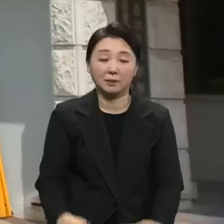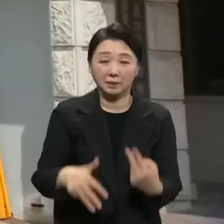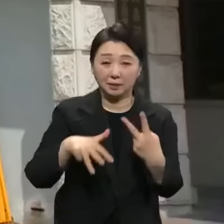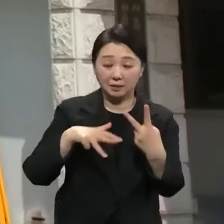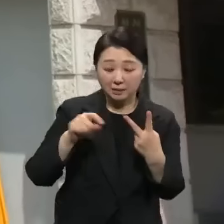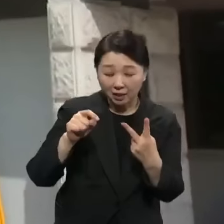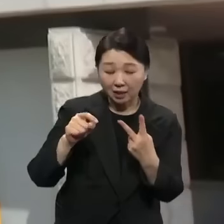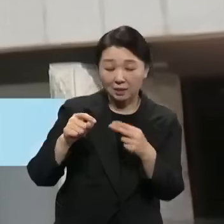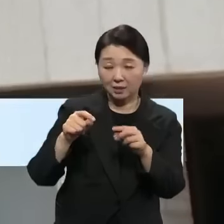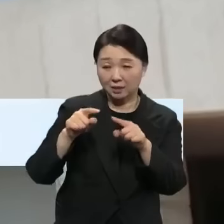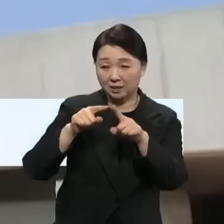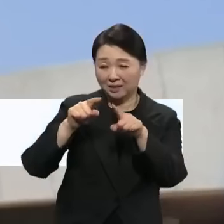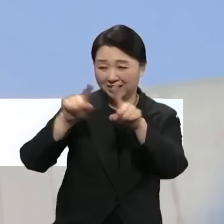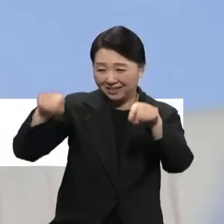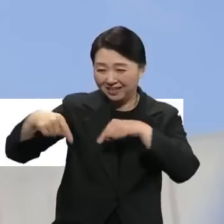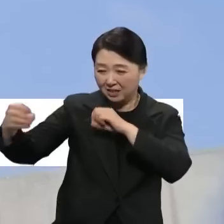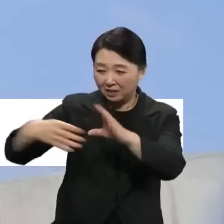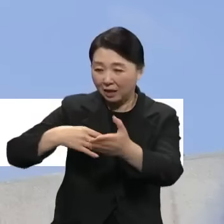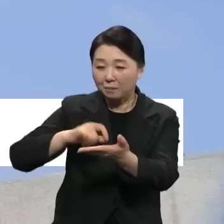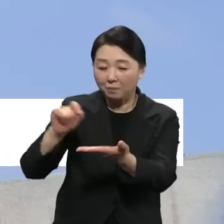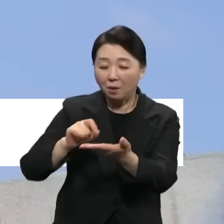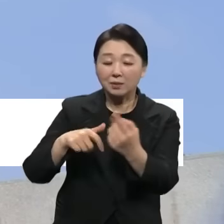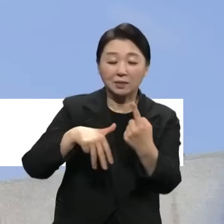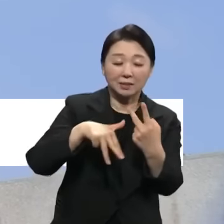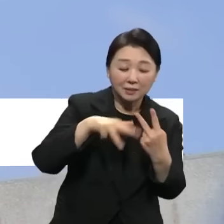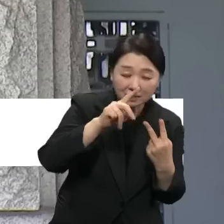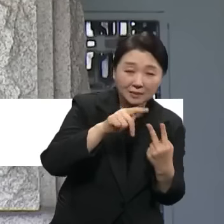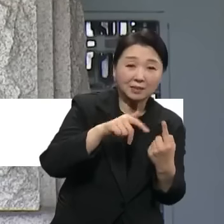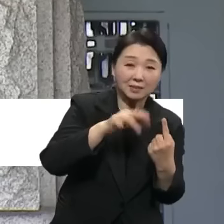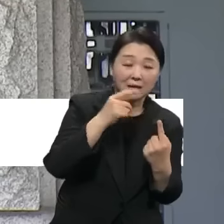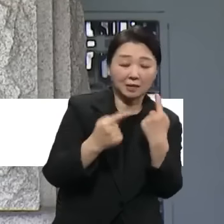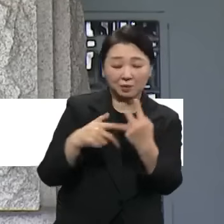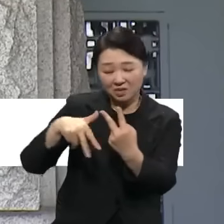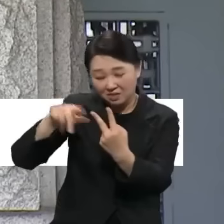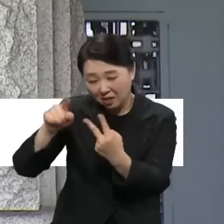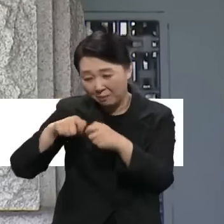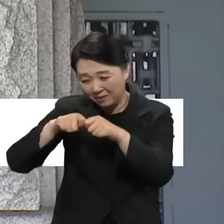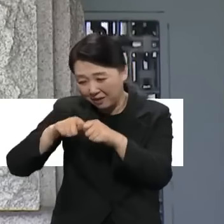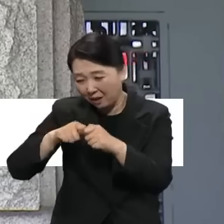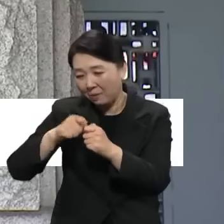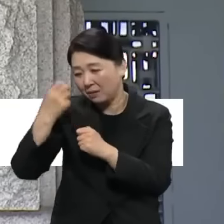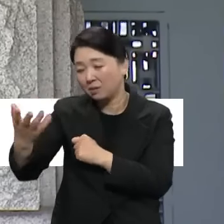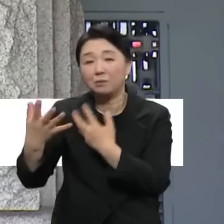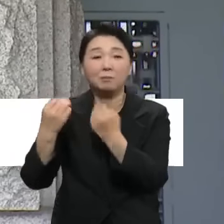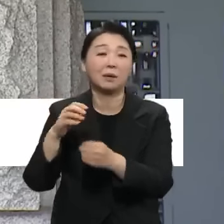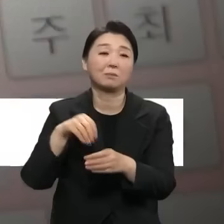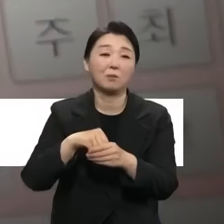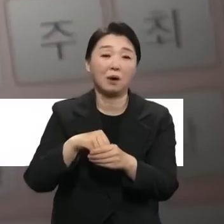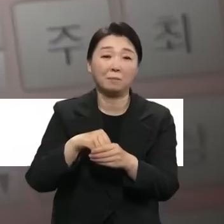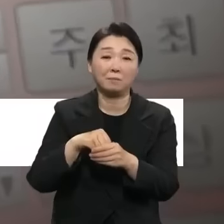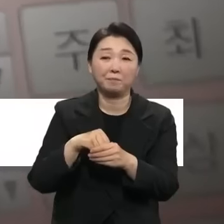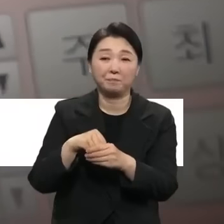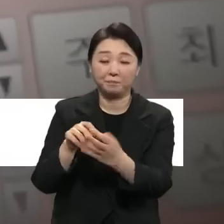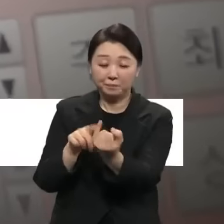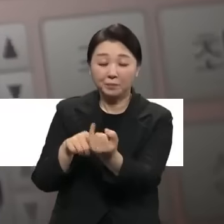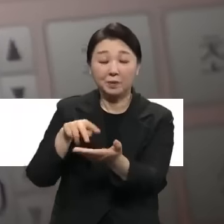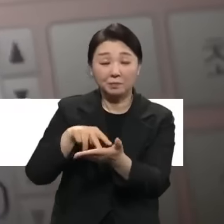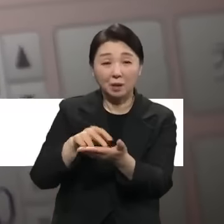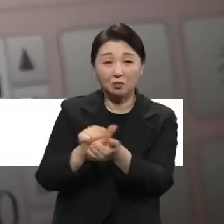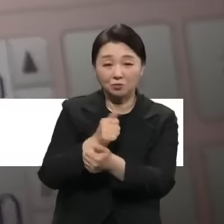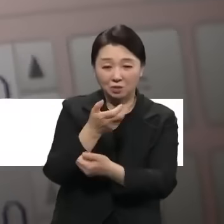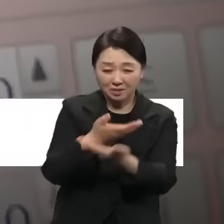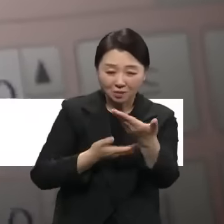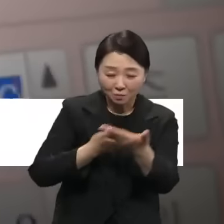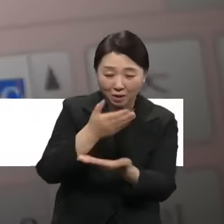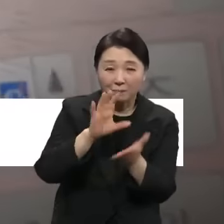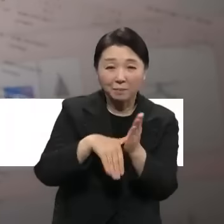서면 질의서에는 1차 때보다 구체적이고 민감한 질문들이 담겼던 것으로 파악됐습니다. 김 여사 측이 주식 거래로 20억 원의